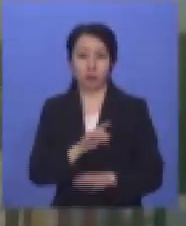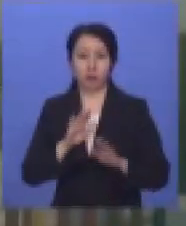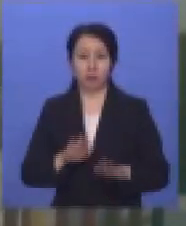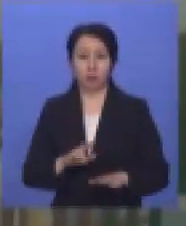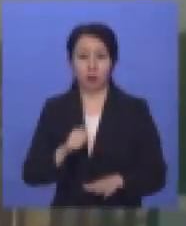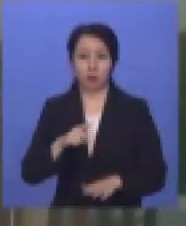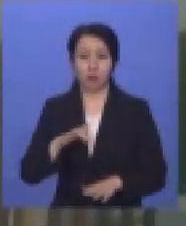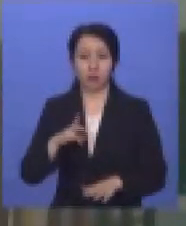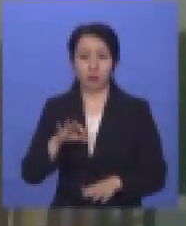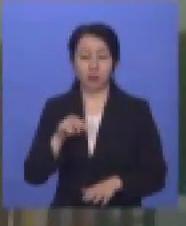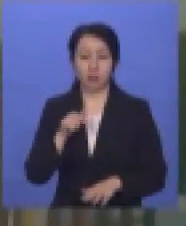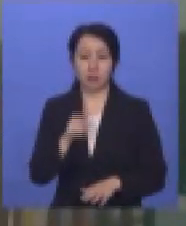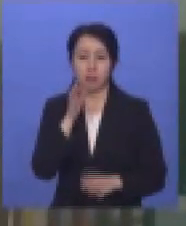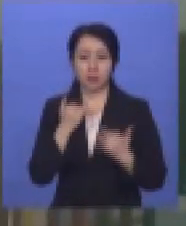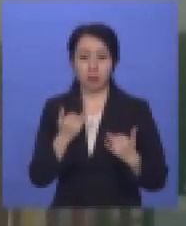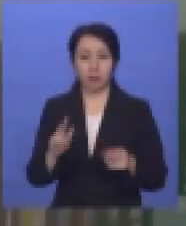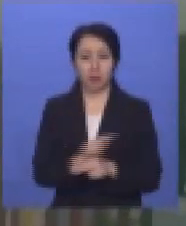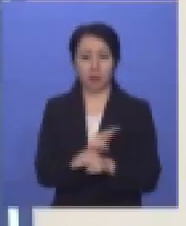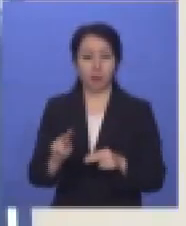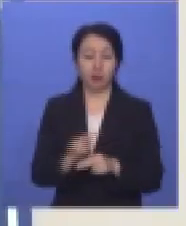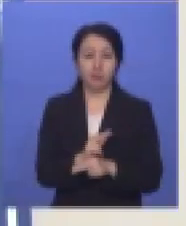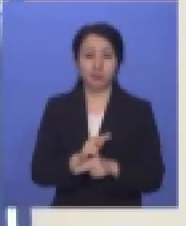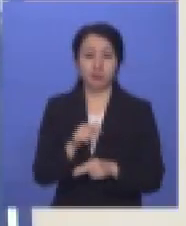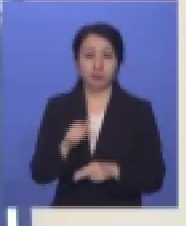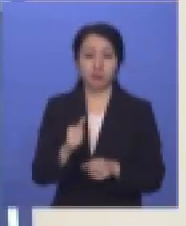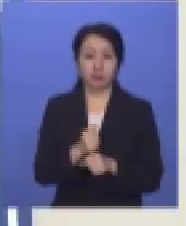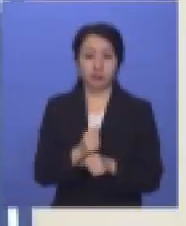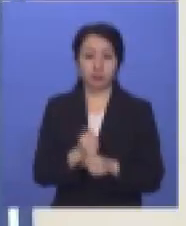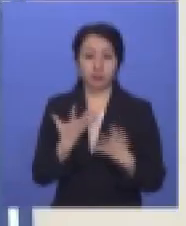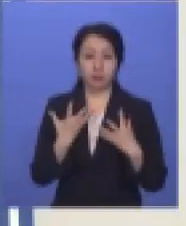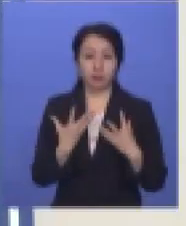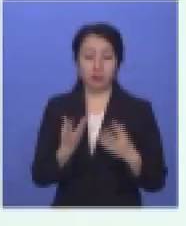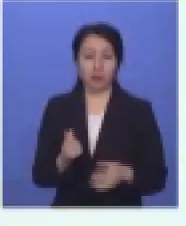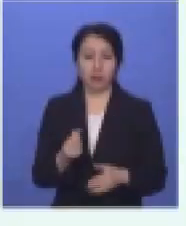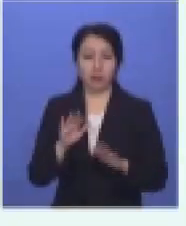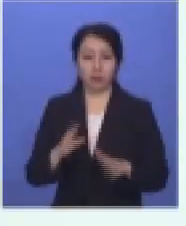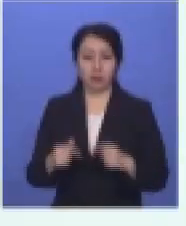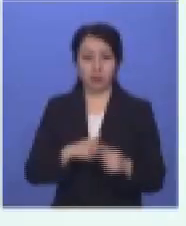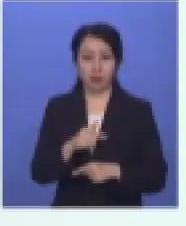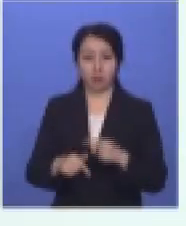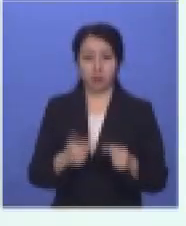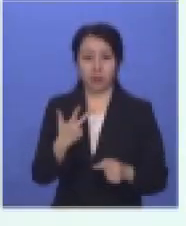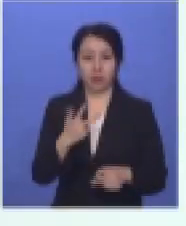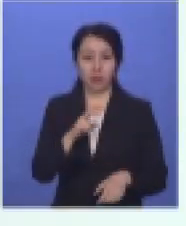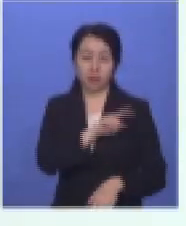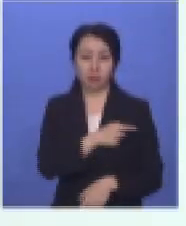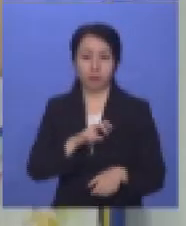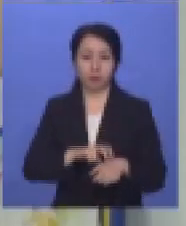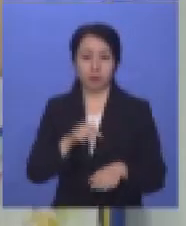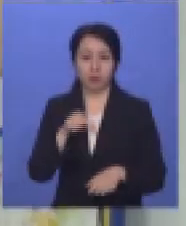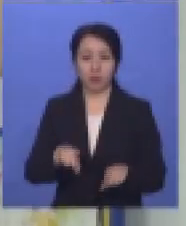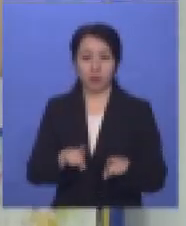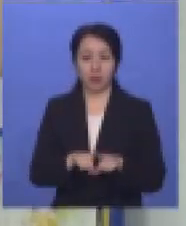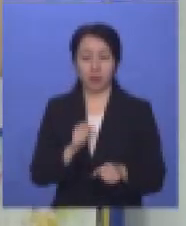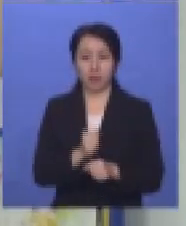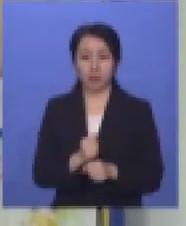села Афонькино. Здесь современный ремонт. Несколько лет назад его сделали на деньги местных меценатов. 3 медсестры принимают пациентов как здесь, так